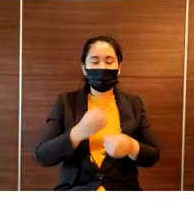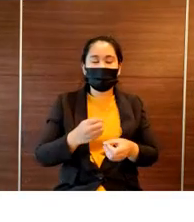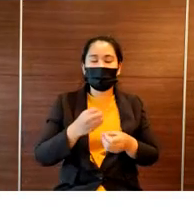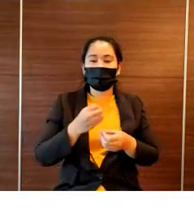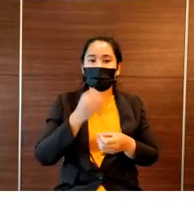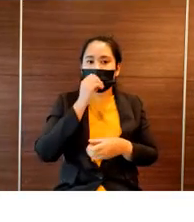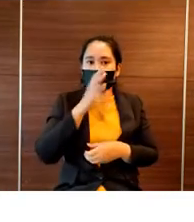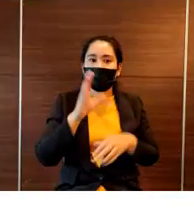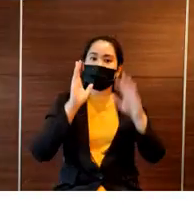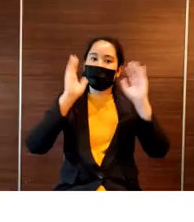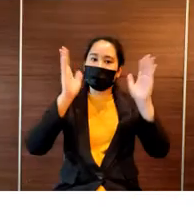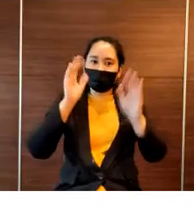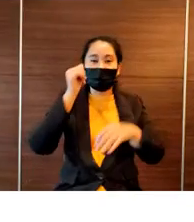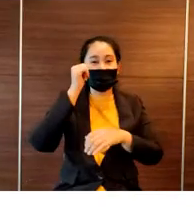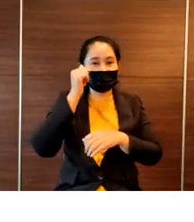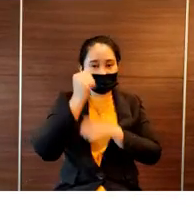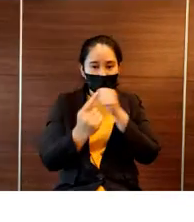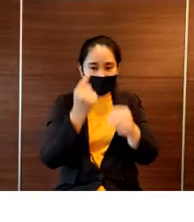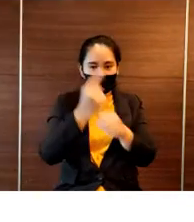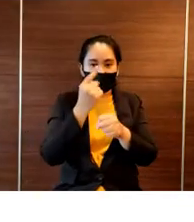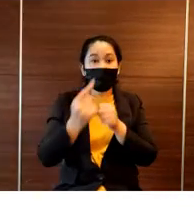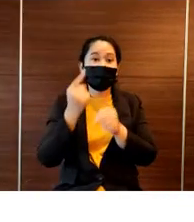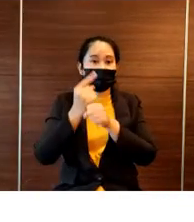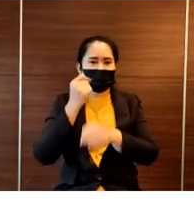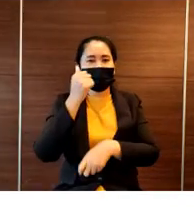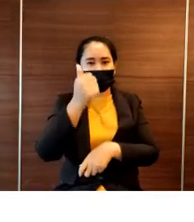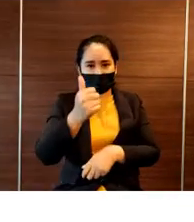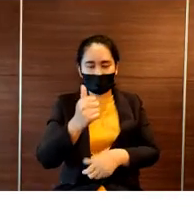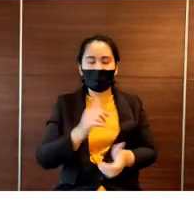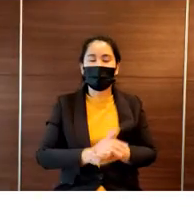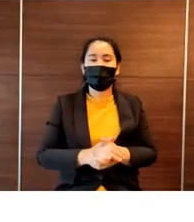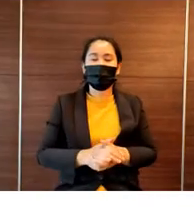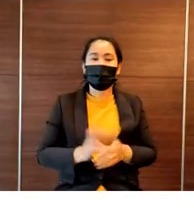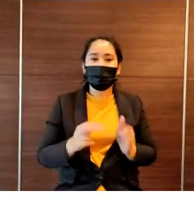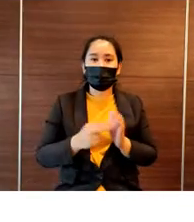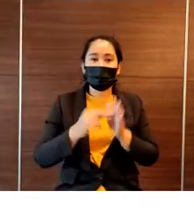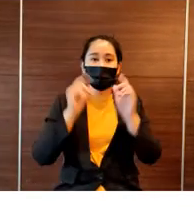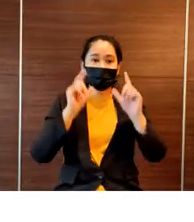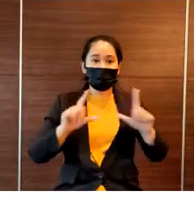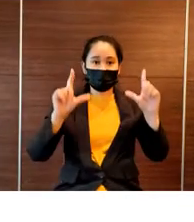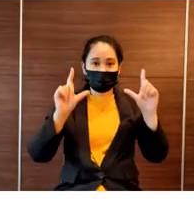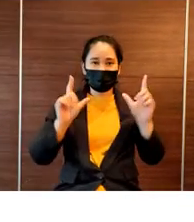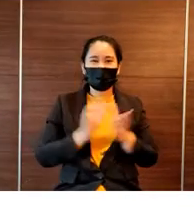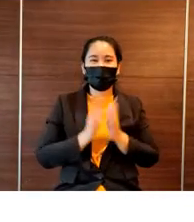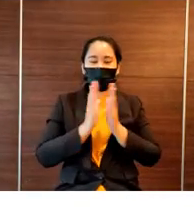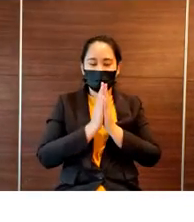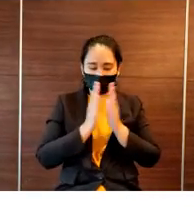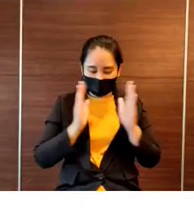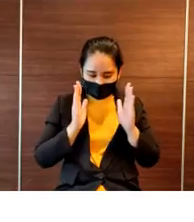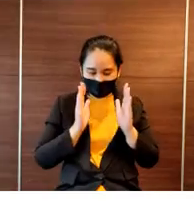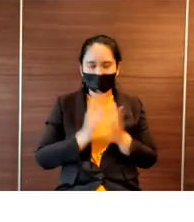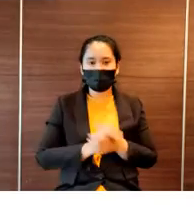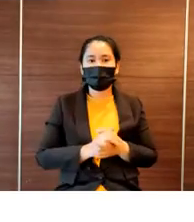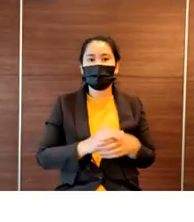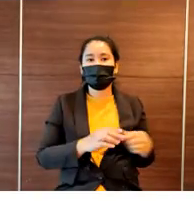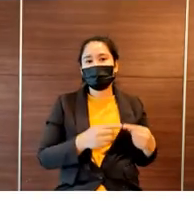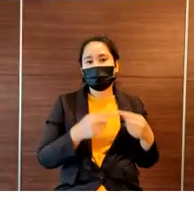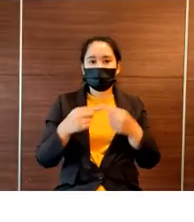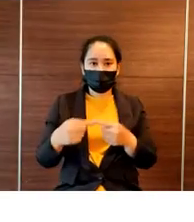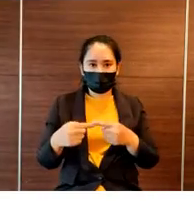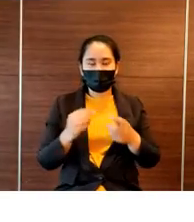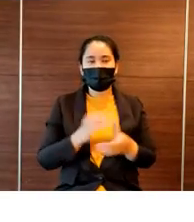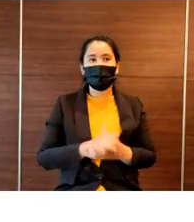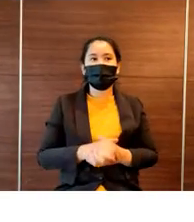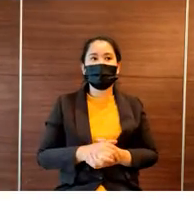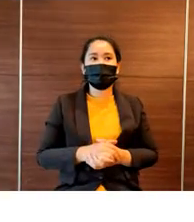ะเป็นแต่ละปีก็ได้หรืออะไรก็ได้ทำให้มันเป็น impact ที่มันใหญ่ขึ้นครับผมขอบคุณครับ ต่อที่